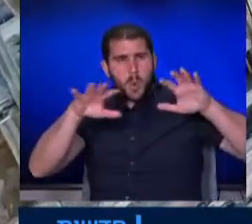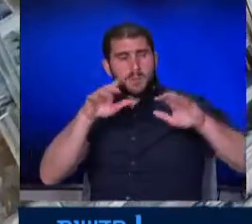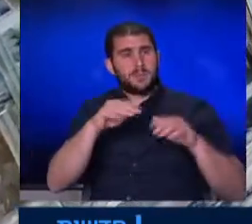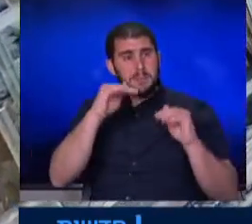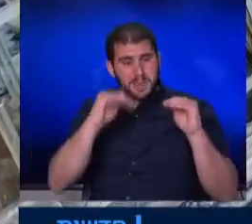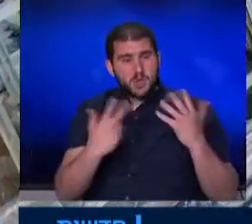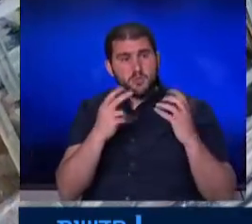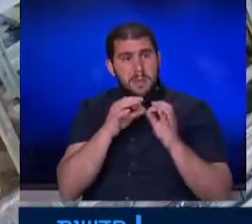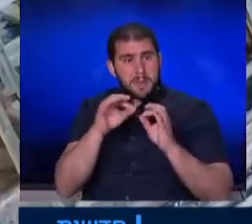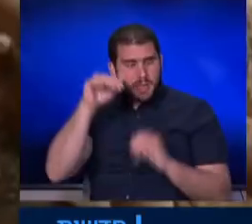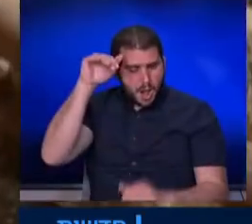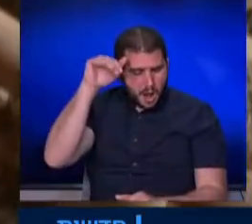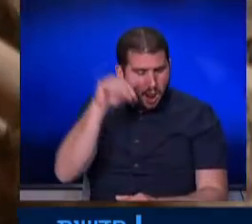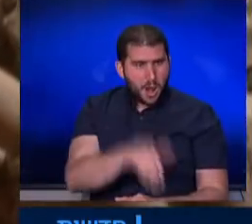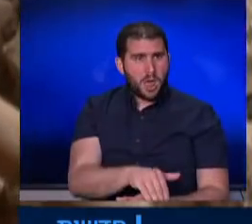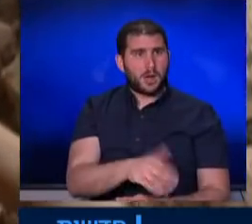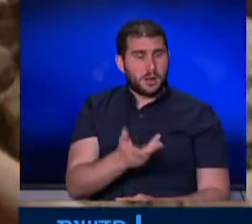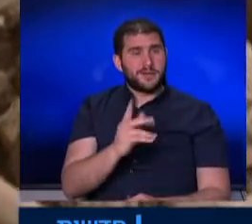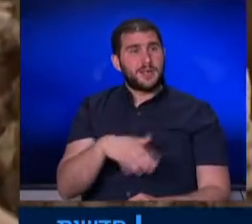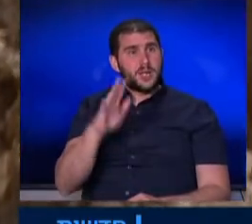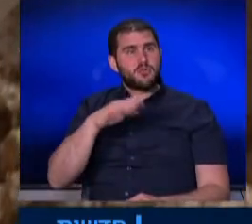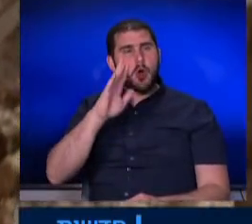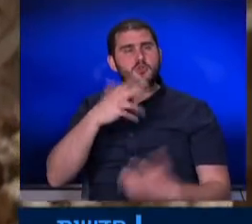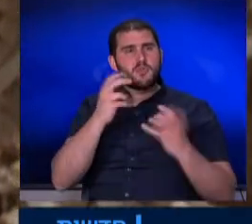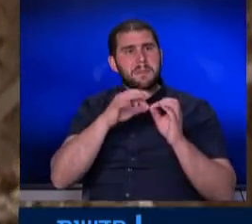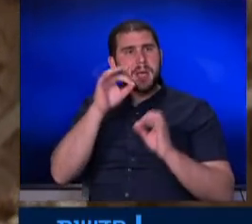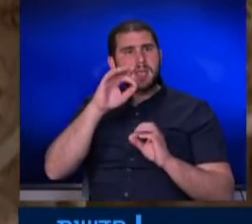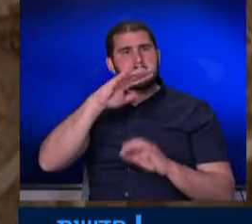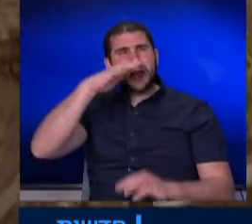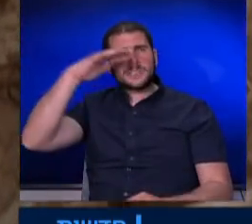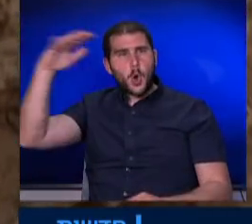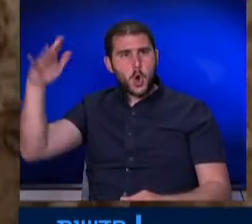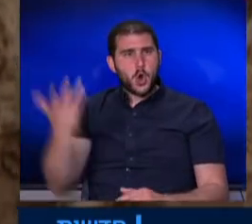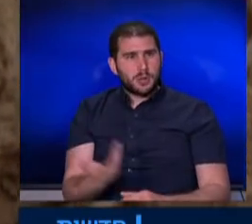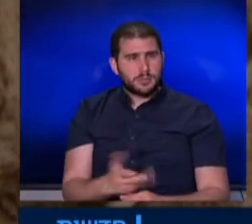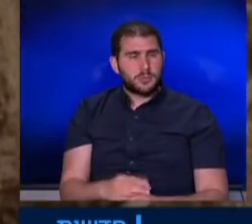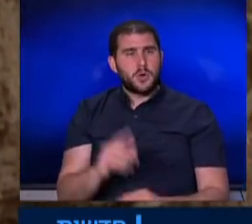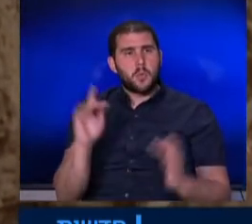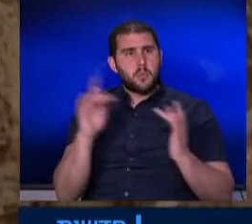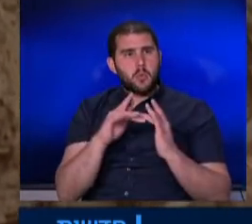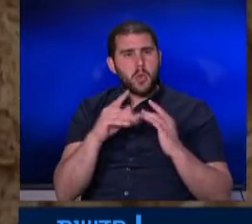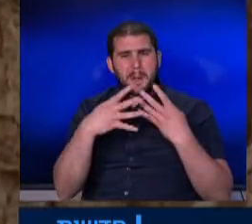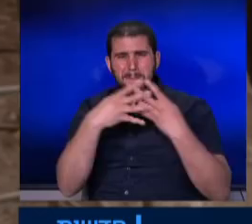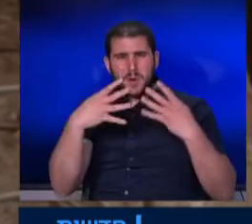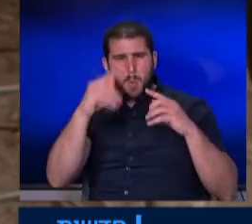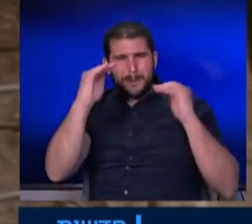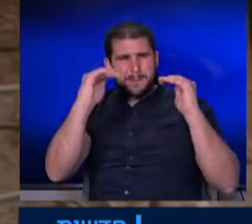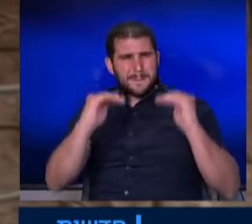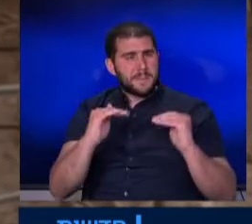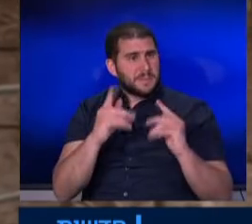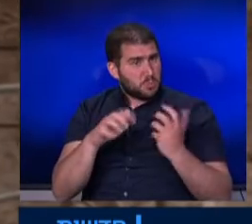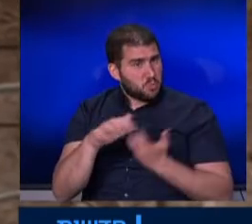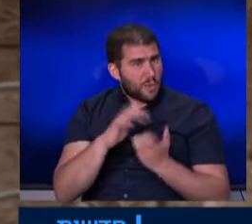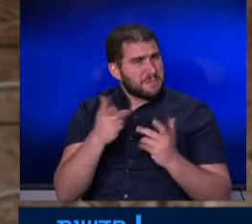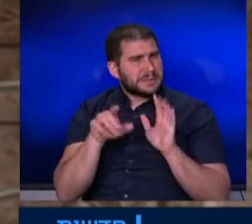כשתחתיך 80 מטר בנפילה חופשית ומעליך עוד 80 מטרים של מצוק תלול. מולנו הפיגום הזה, כמה זה מורכב, מה